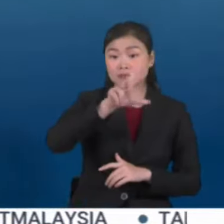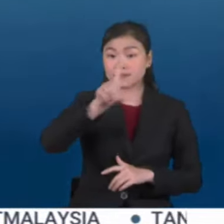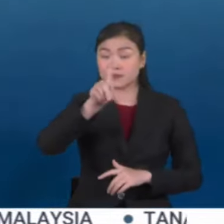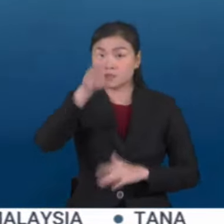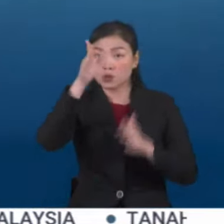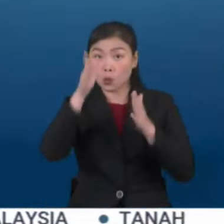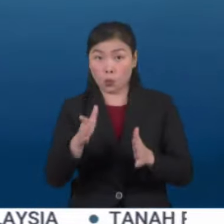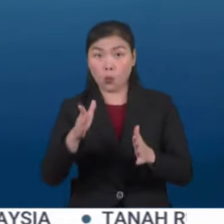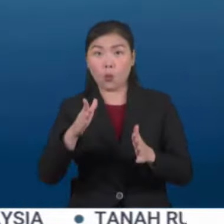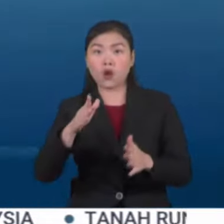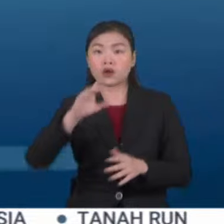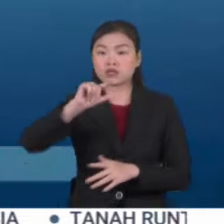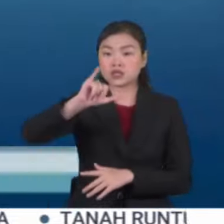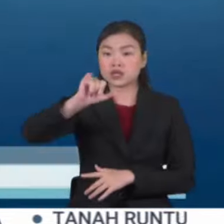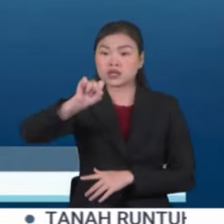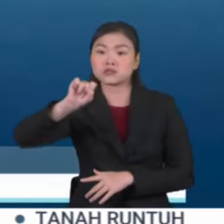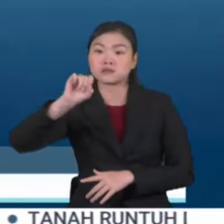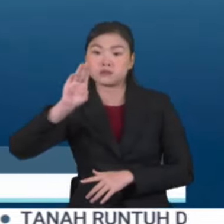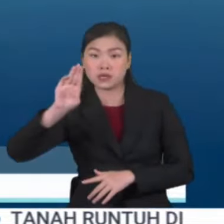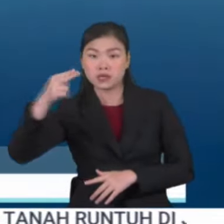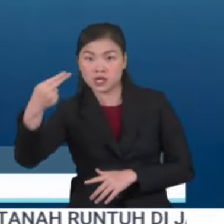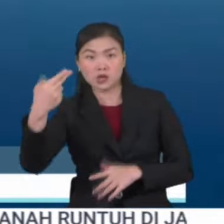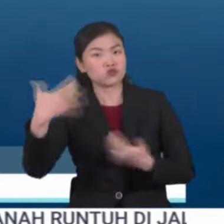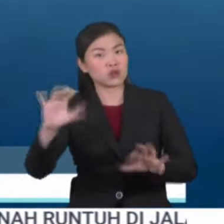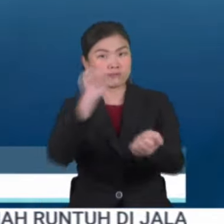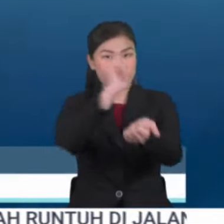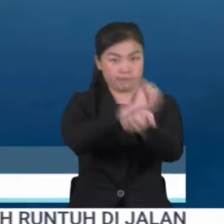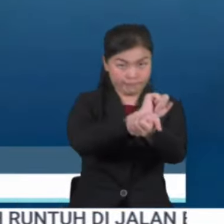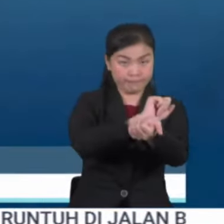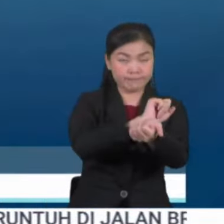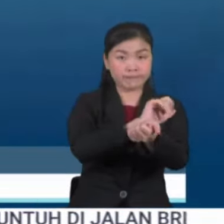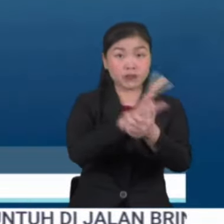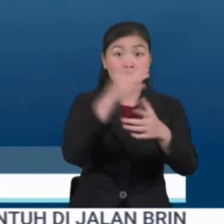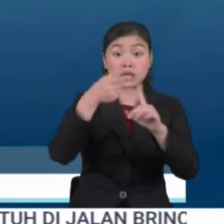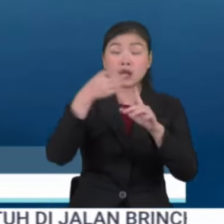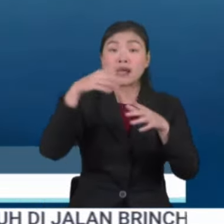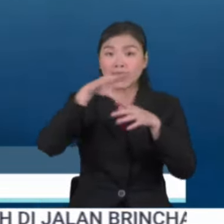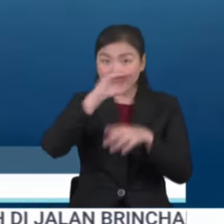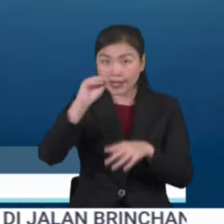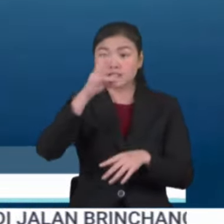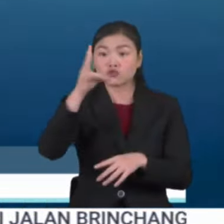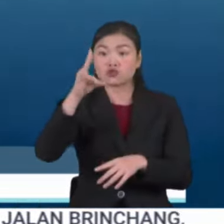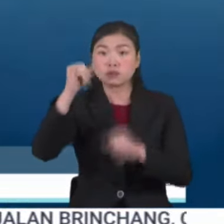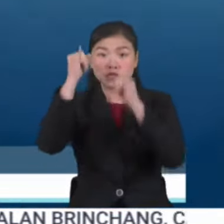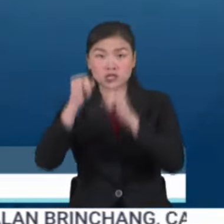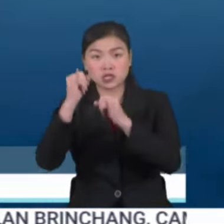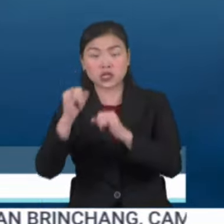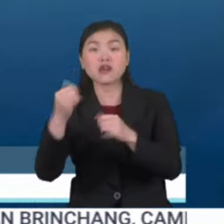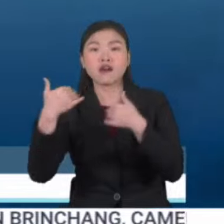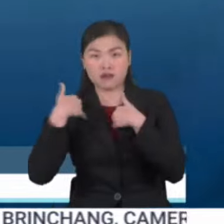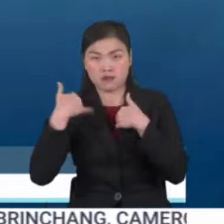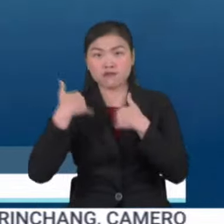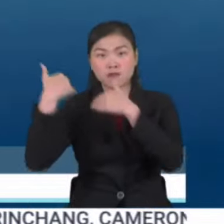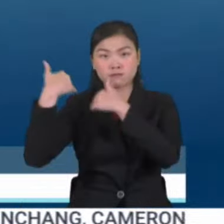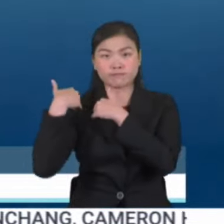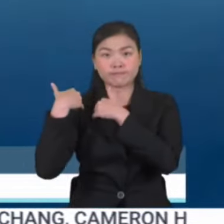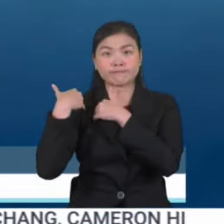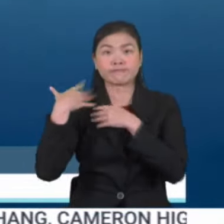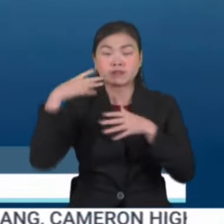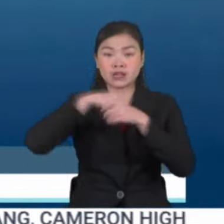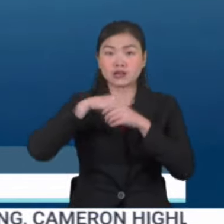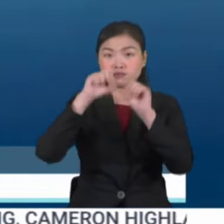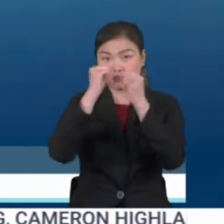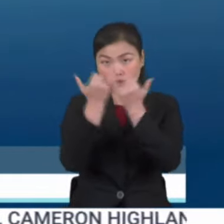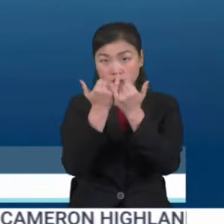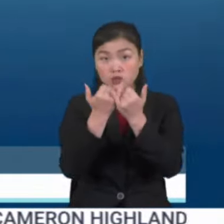31 lagi ahli GISBH diberkas termasuk 17 individu yang memegang jawatan dalam syarikat berkenaan. Ini menjadikan